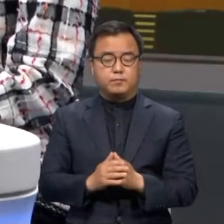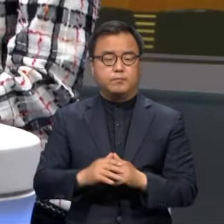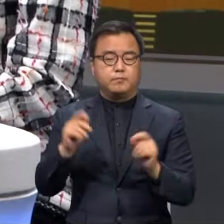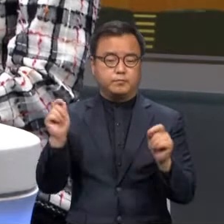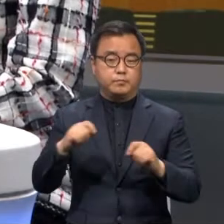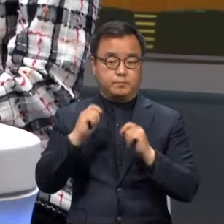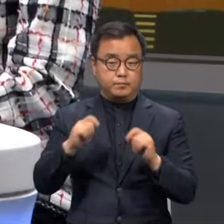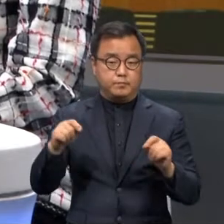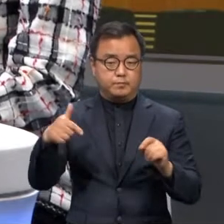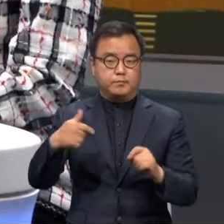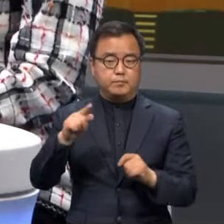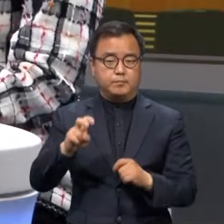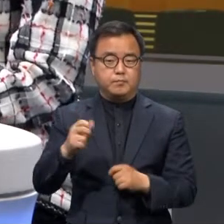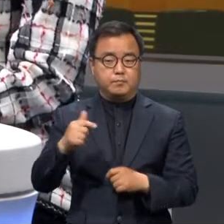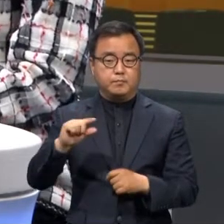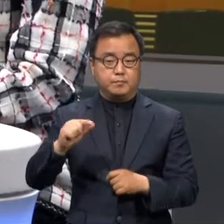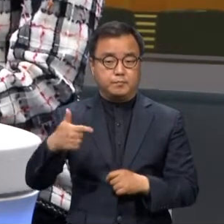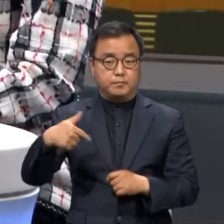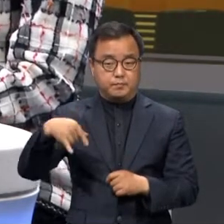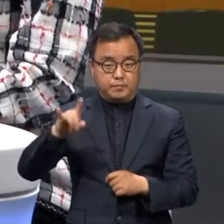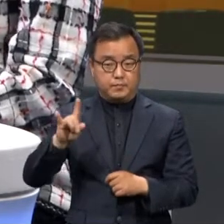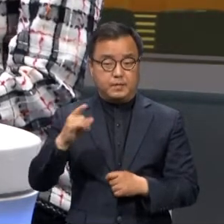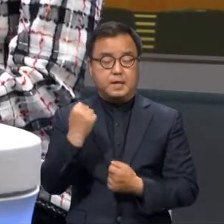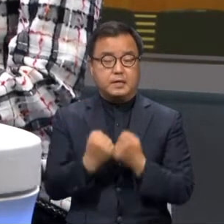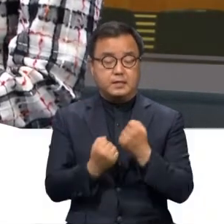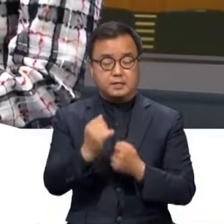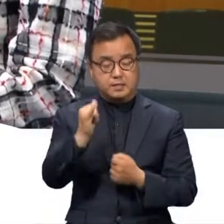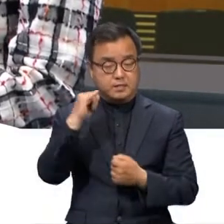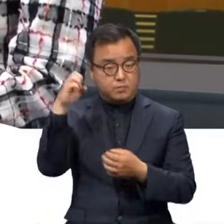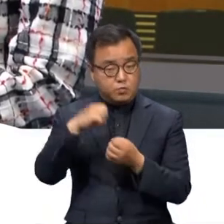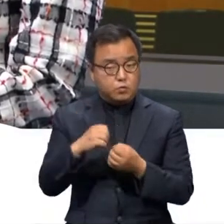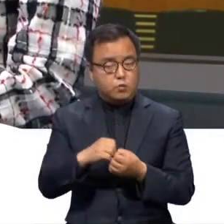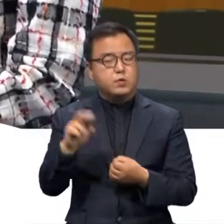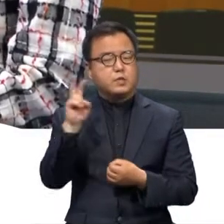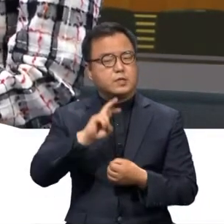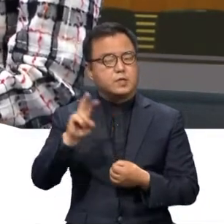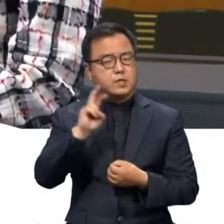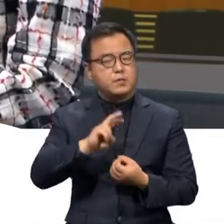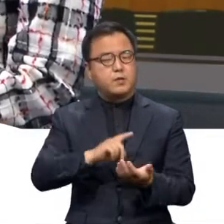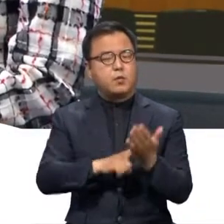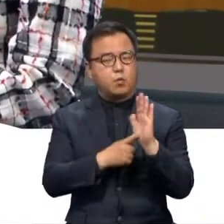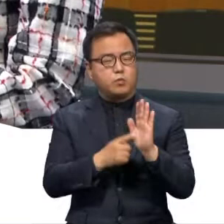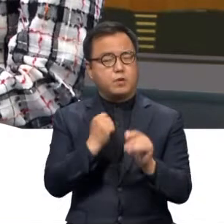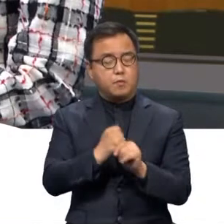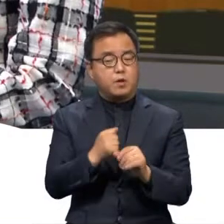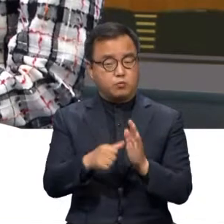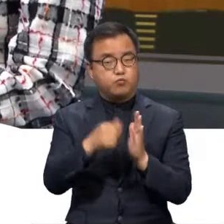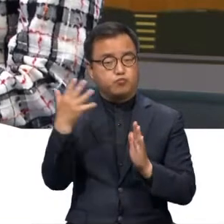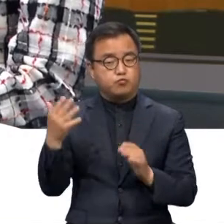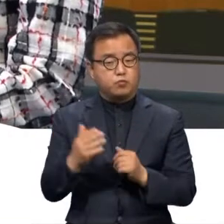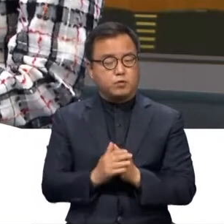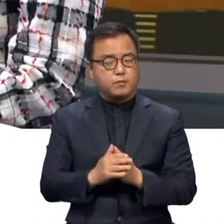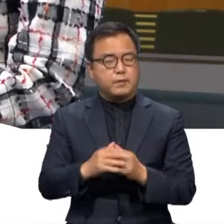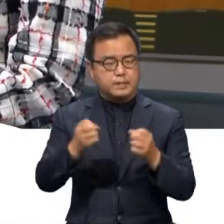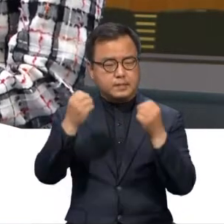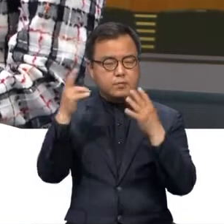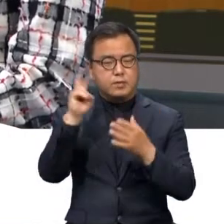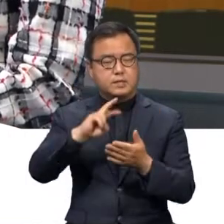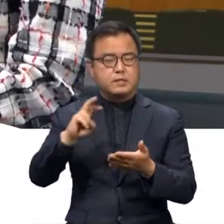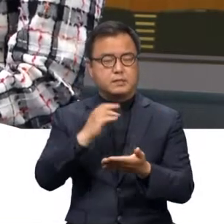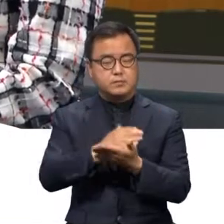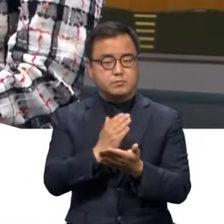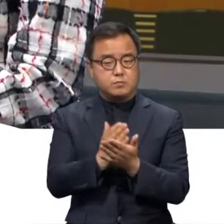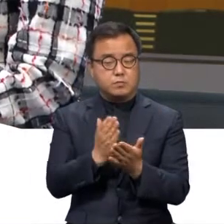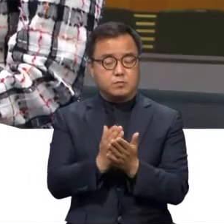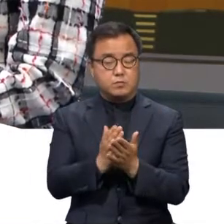금난세 씨는 해설이 있는 클래식 콘서트라는 또 장르를 개척한 음악가로도 유명하잖아요. 네. 아무래도 새로운 클래식 장르를 좀 개척한